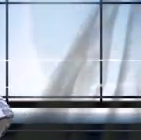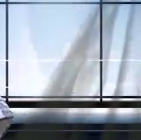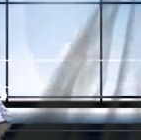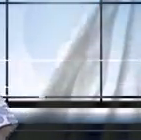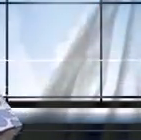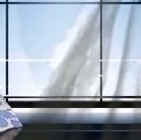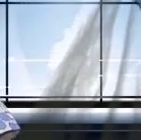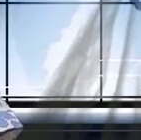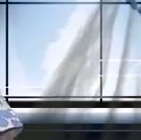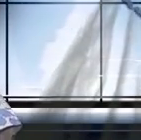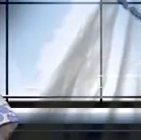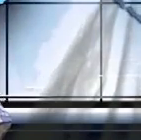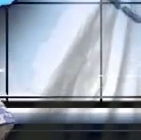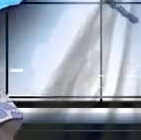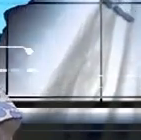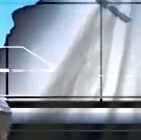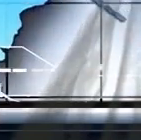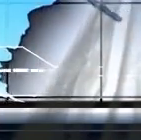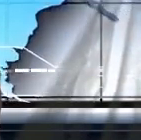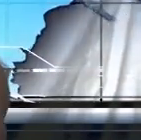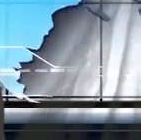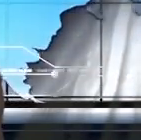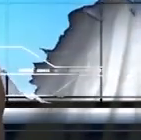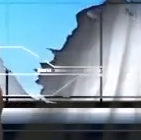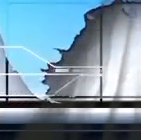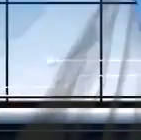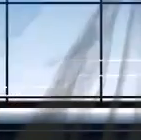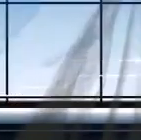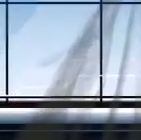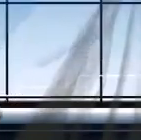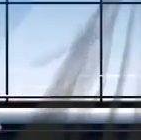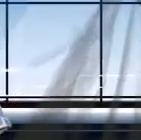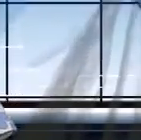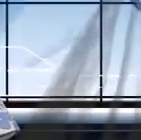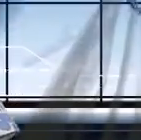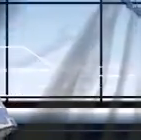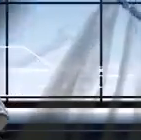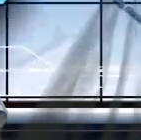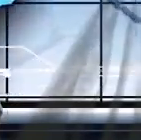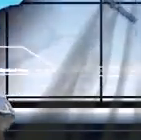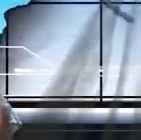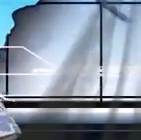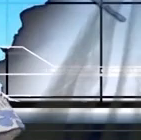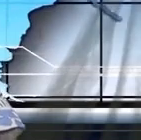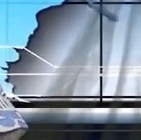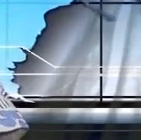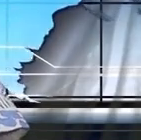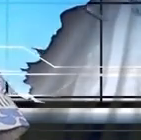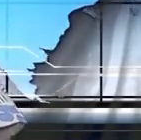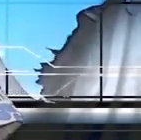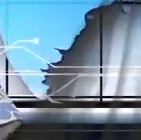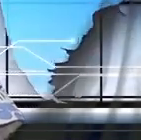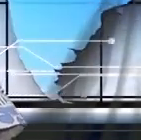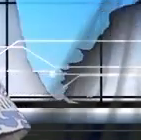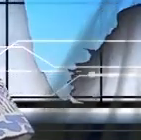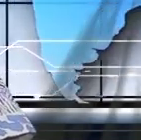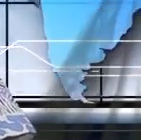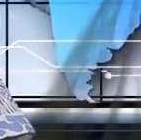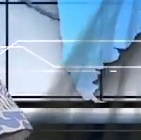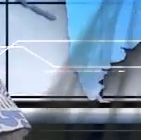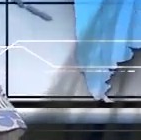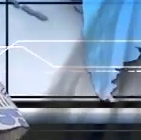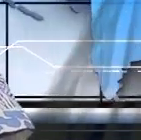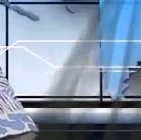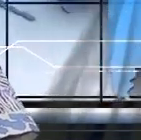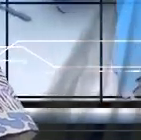bụ na ị nwere ebumnobi. O nwee otu akọdụ nye nwatakịrị lọtara ụwa, o nwere ebumnobi. Ebumnobi ọbụla nke ị nwere